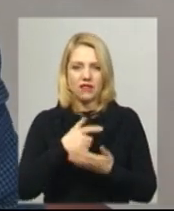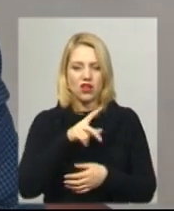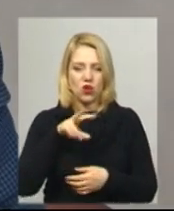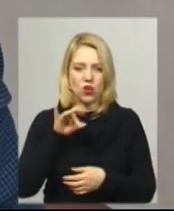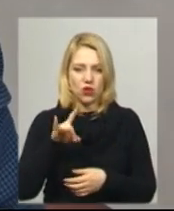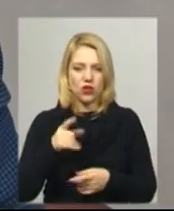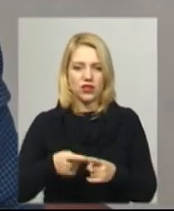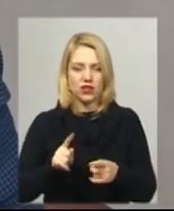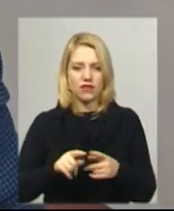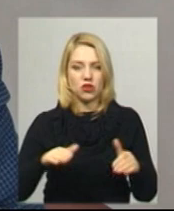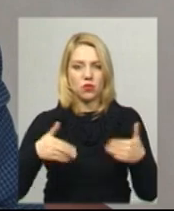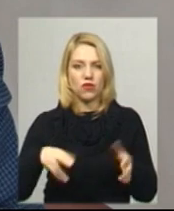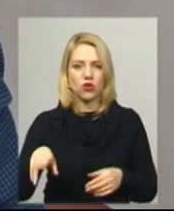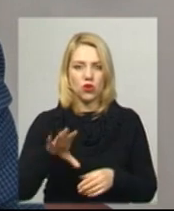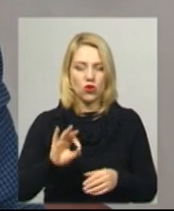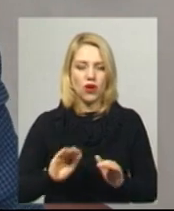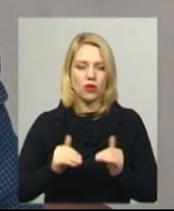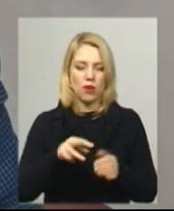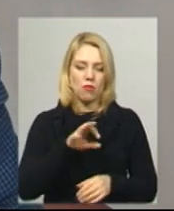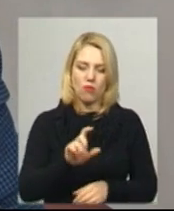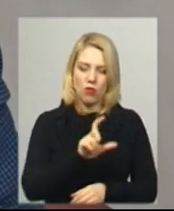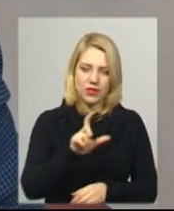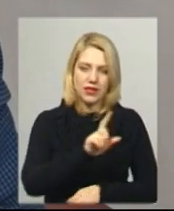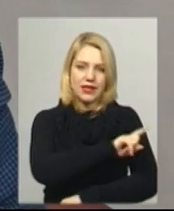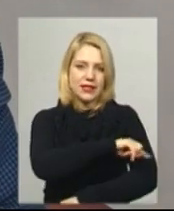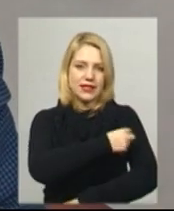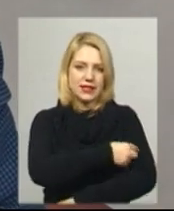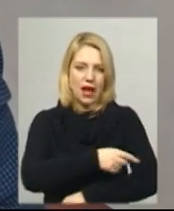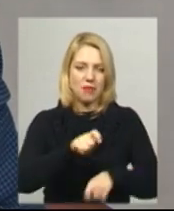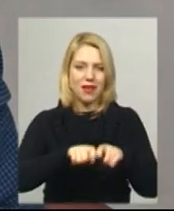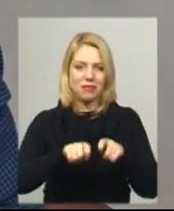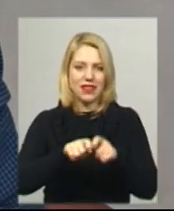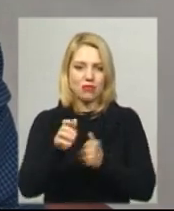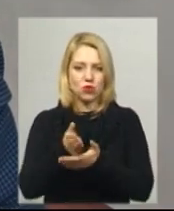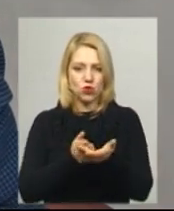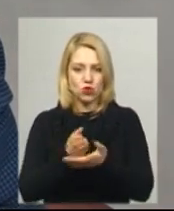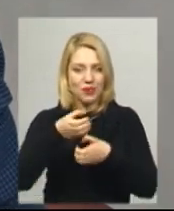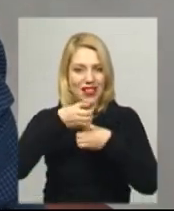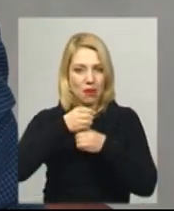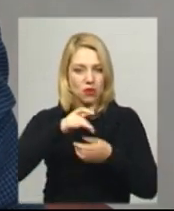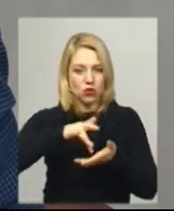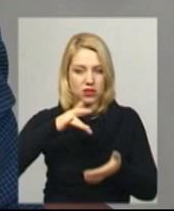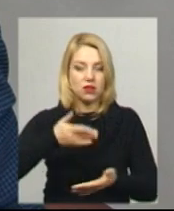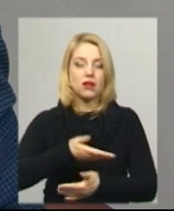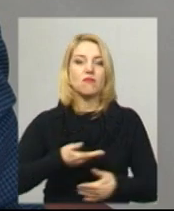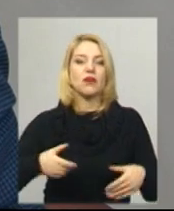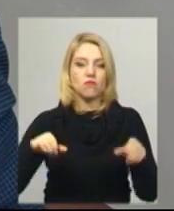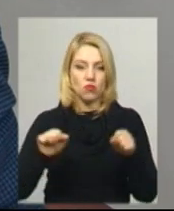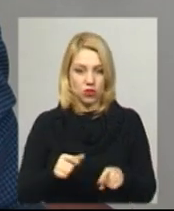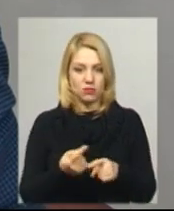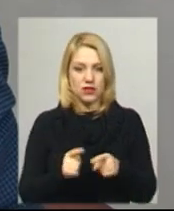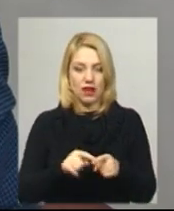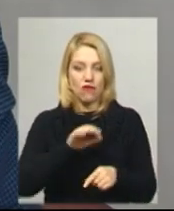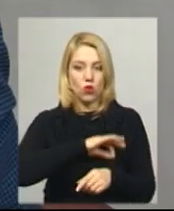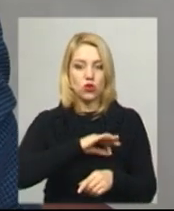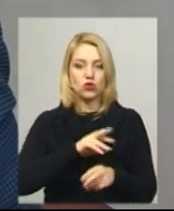відповідно до рекомендацій МОЗу, санепідемслужби, верніше лабораторного центру, ми можемо це використовувати як